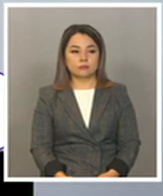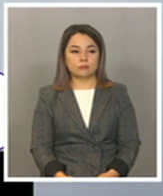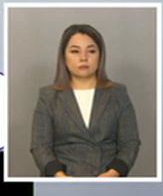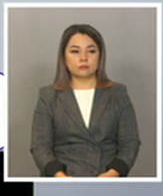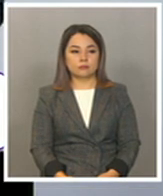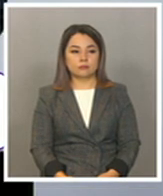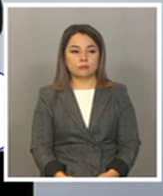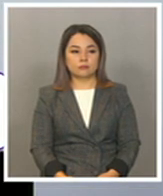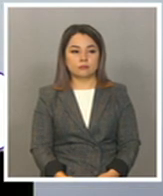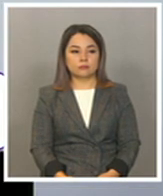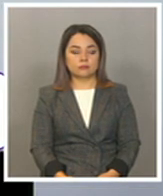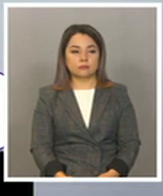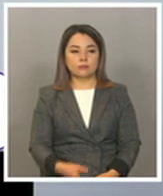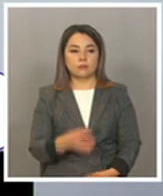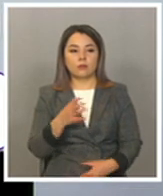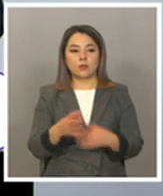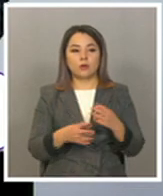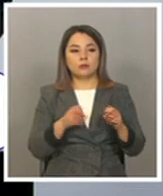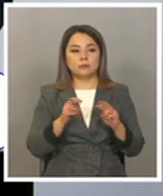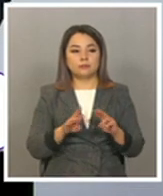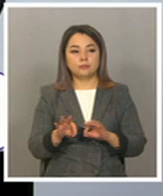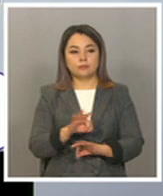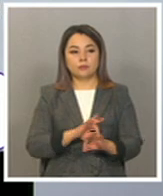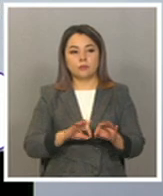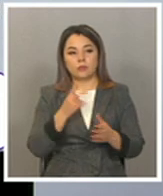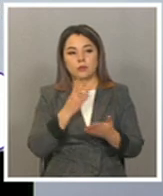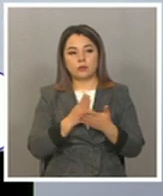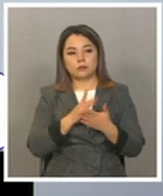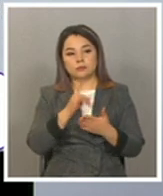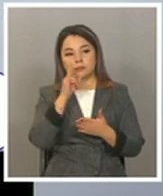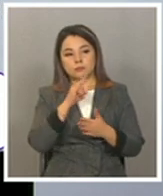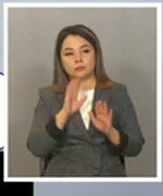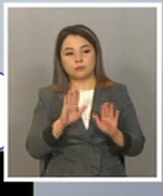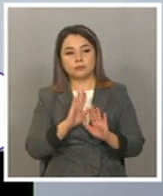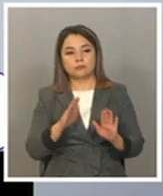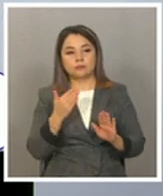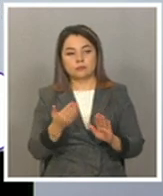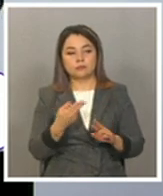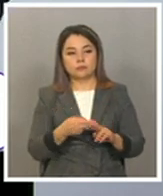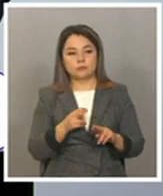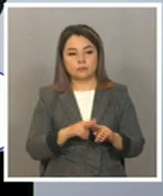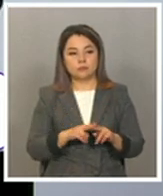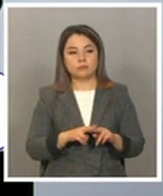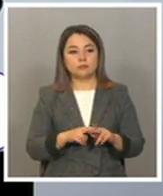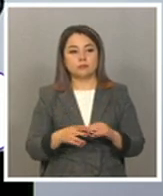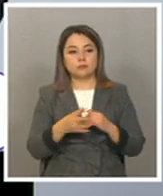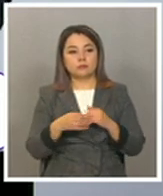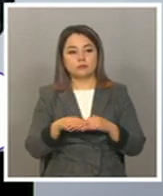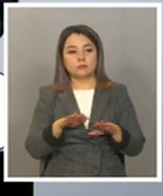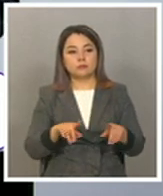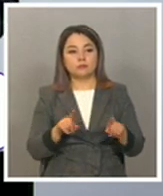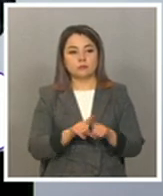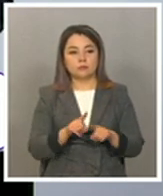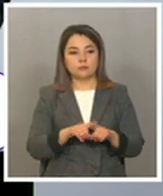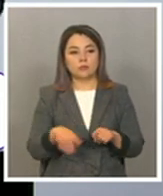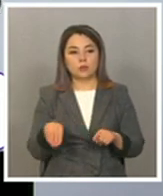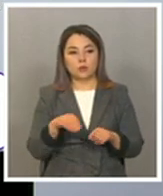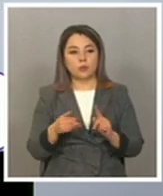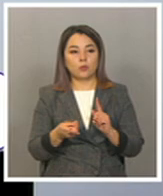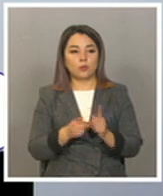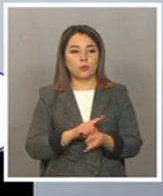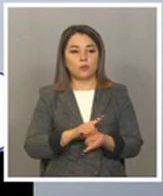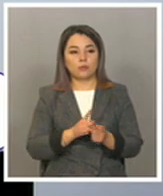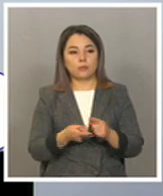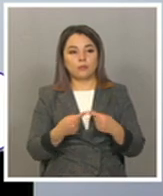Оқушылар, енді дүниежүзілік картаға қарай отырып, жалпы Қазақстанға ғана емес, жалпы ендік зоналық бойынша топырақтың өзгеруіне басқа